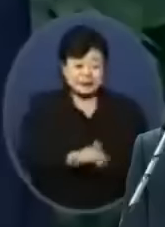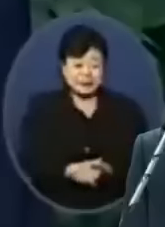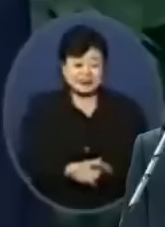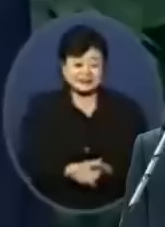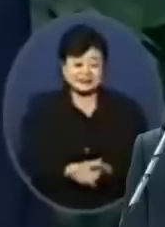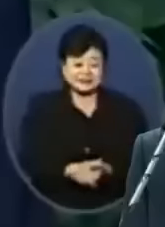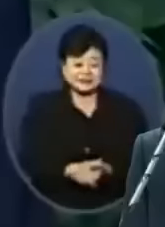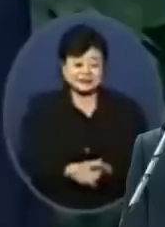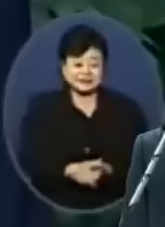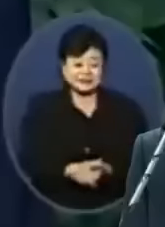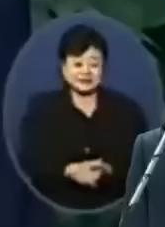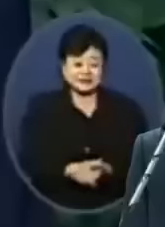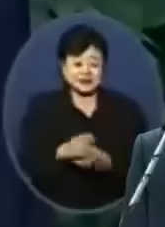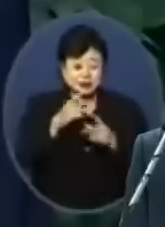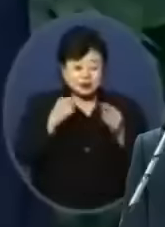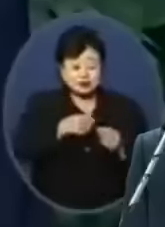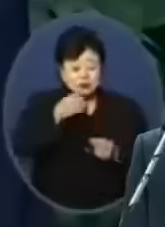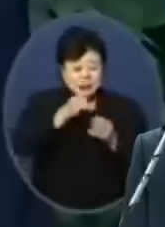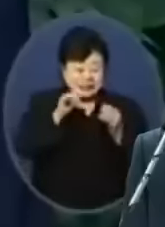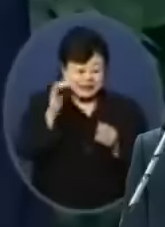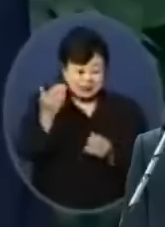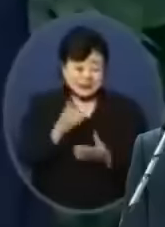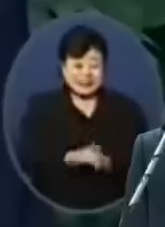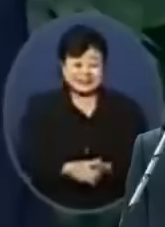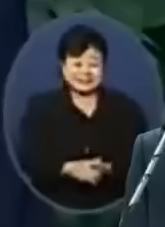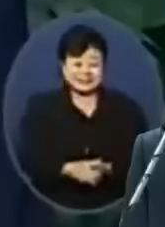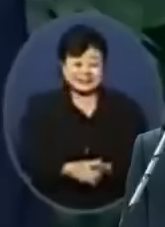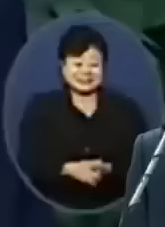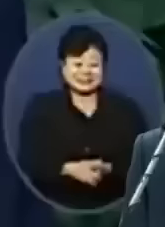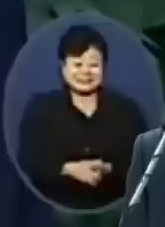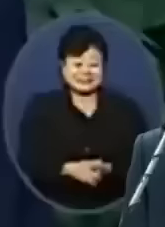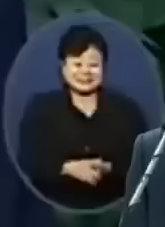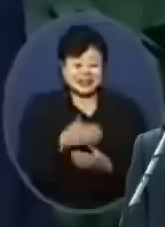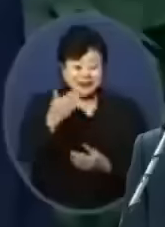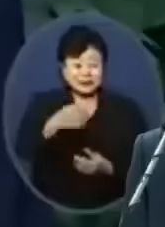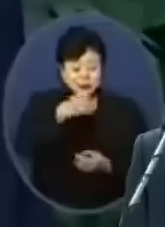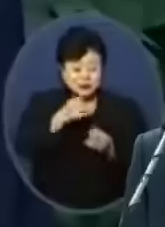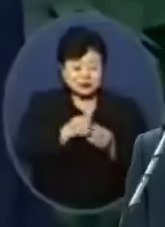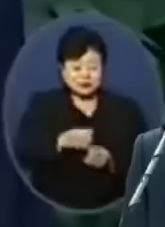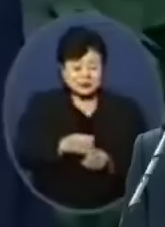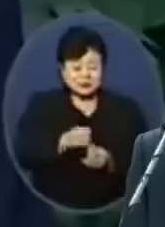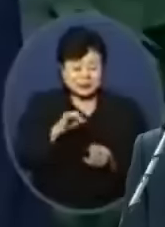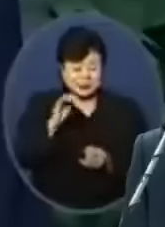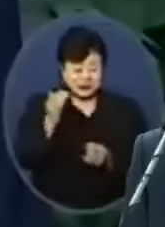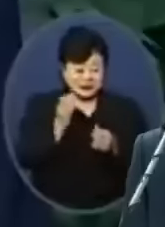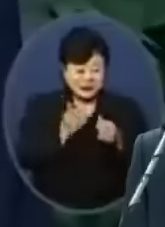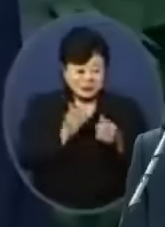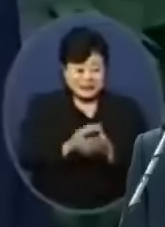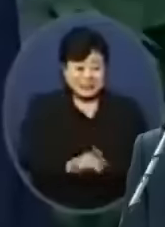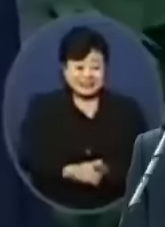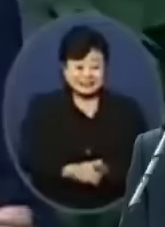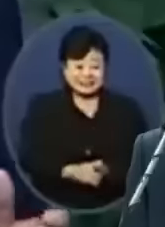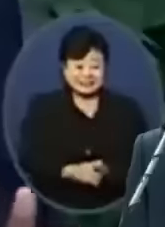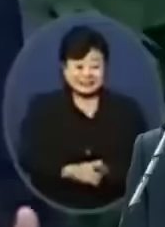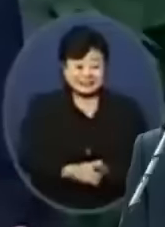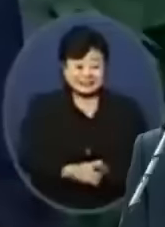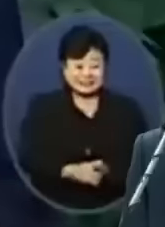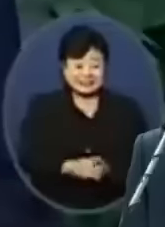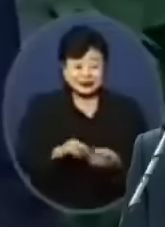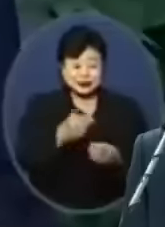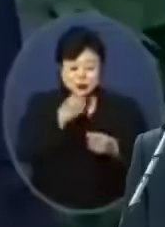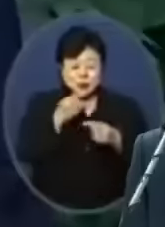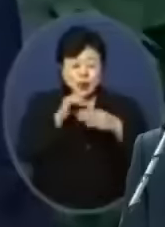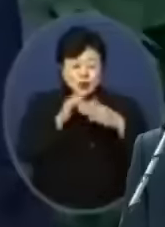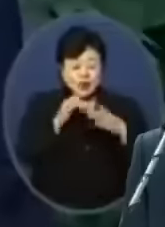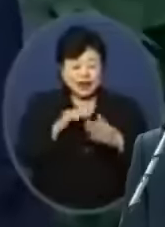사람이었습니다. 조용기도 꿈의 사람이었습니다. 여러분도 꿈꾸는 사람입니다. 여의도